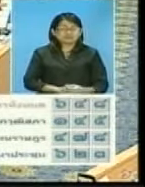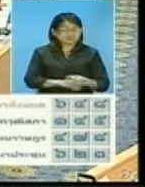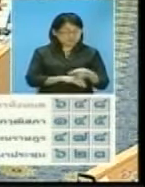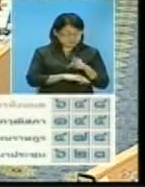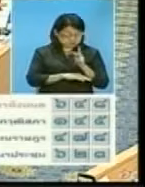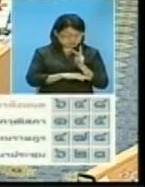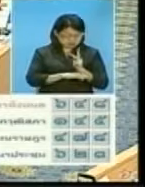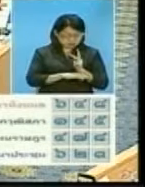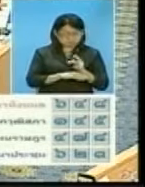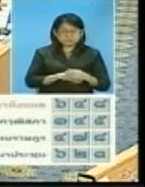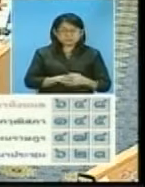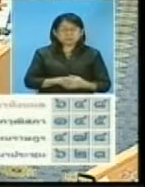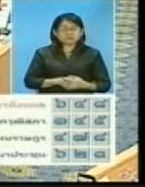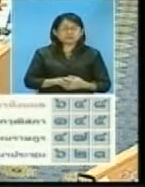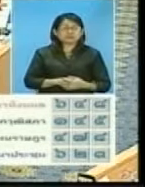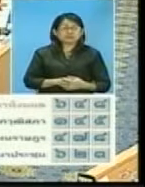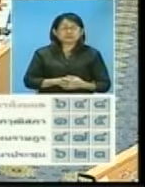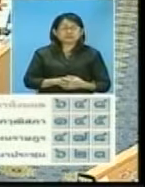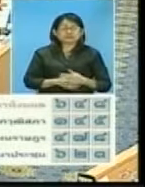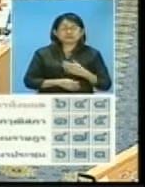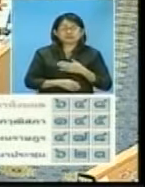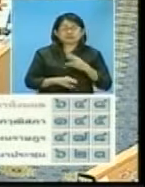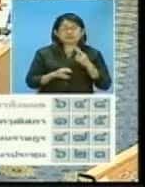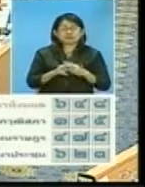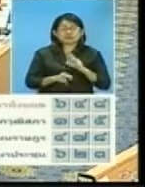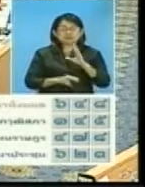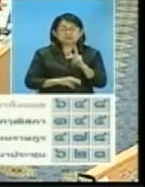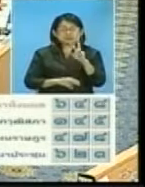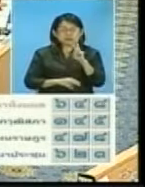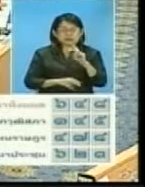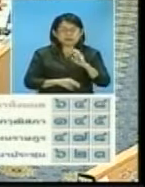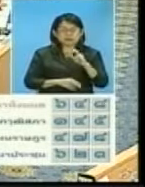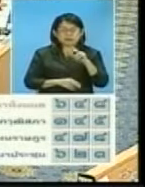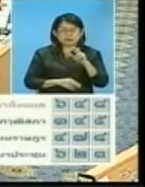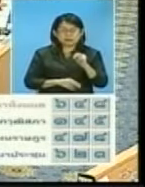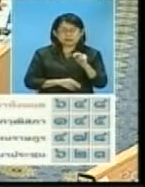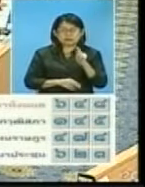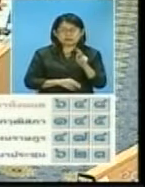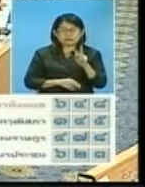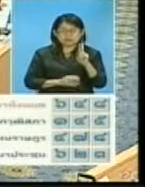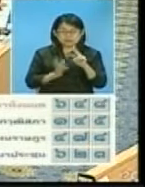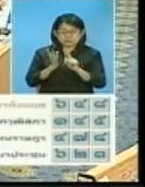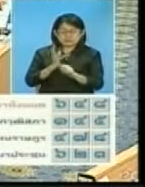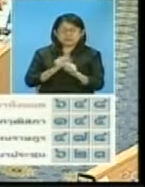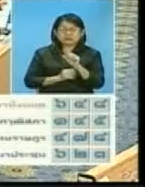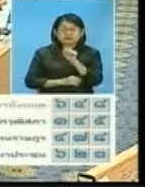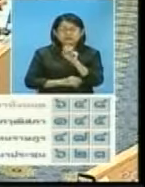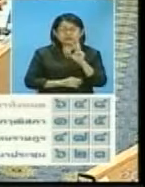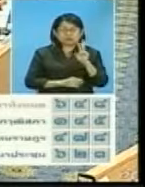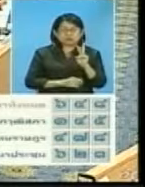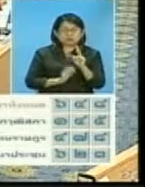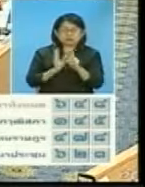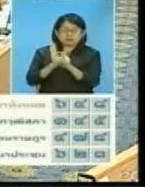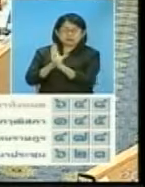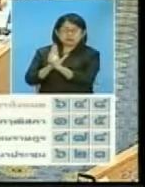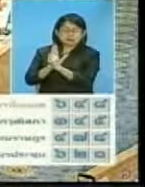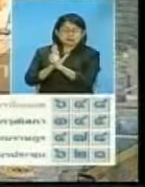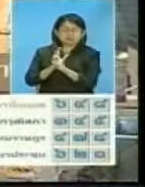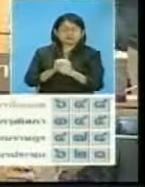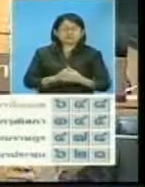กราบเรียนท่านประธานรัฐสภาที่เคารพกับผมนายชรินทร์หานสืบสายสมาชิกวุฒิสภาจากจังหวัดตากนะ